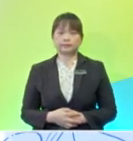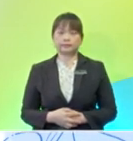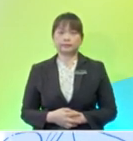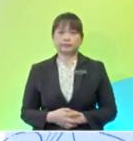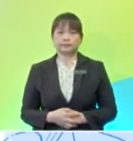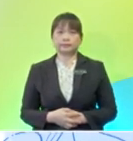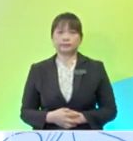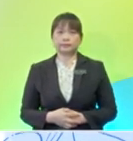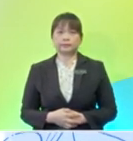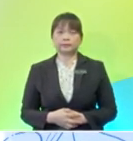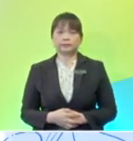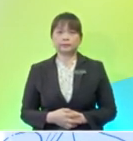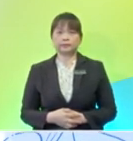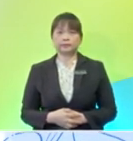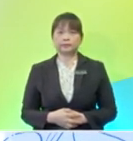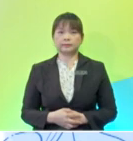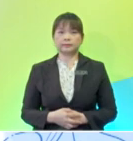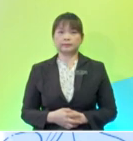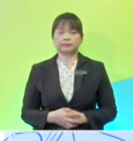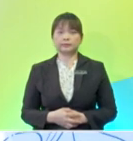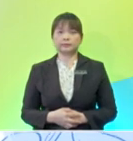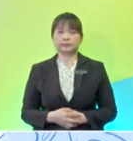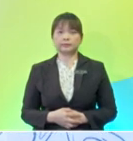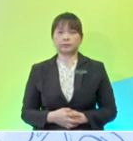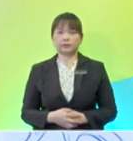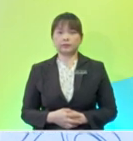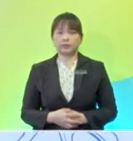kemudian kita pun boleh